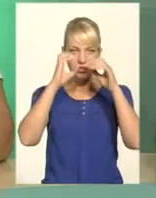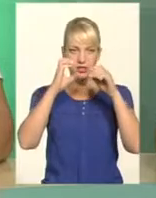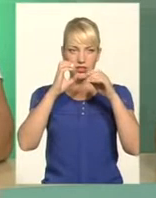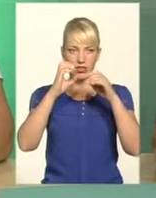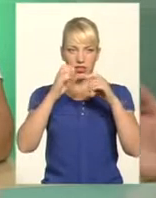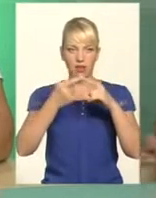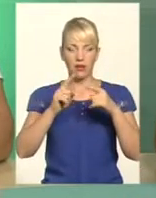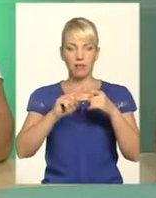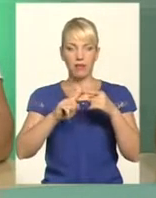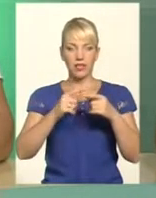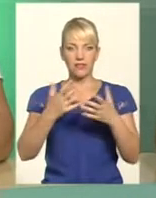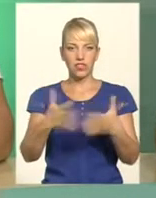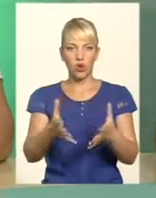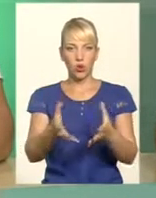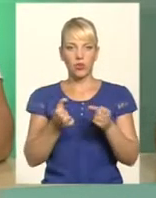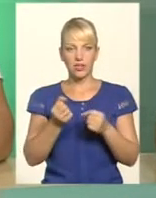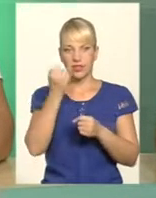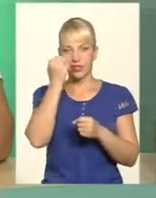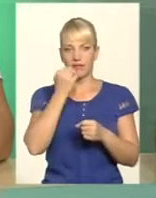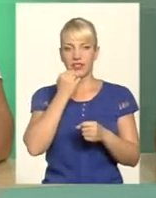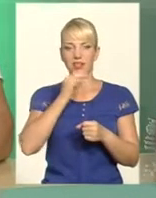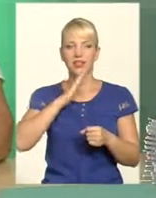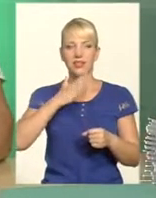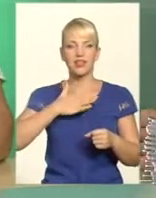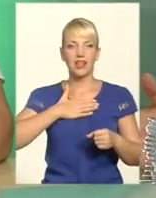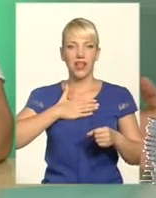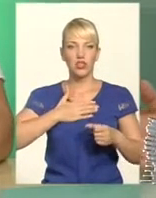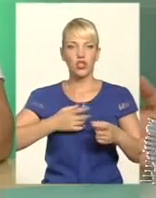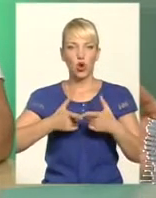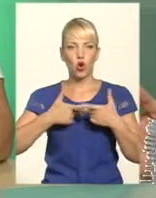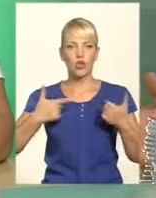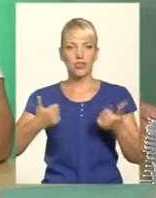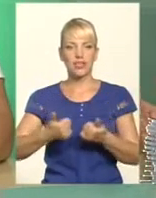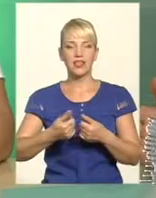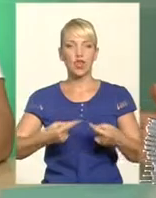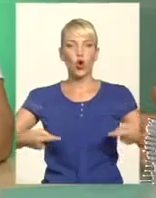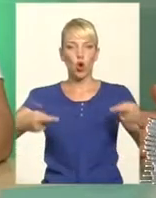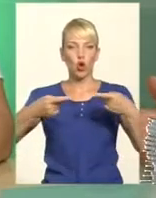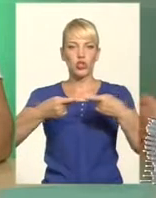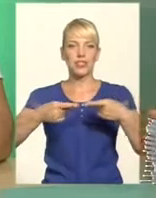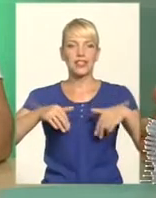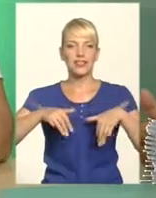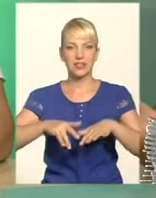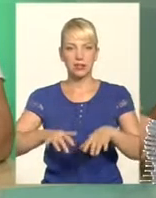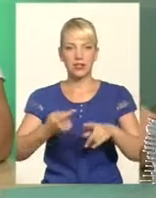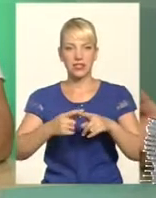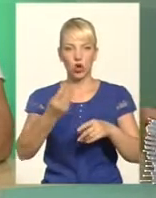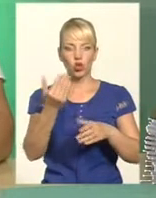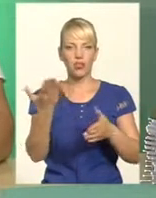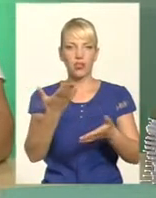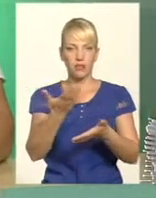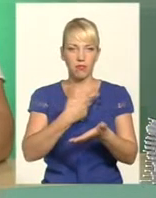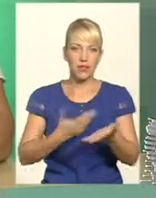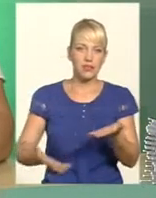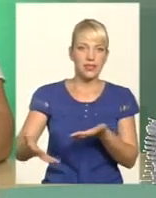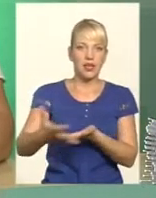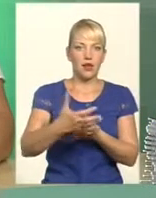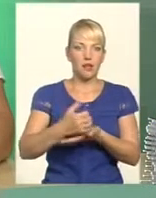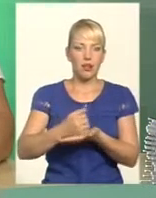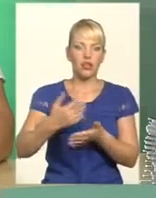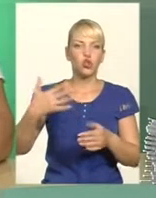отримали завдяки нашій організації за конкретні справи. Це ті кошти, які зібрала наша громадська організація, закупила. Він дороговартісний, це майже